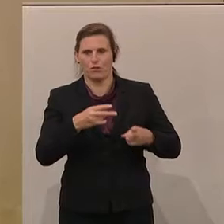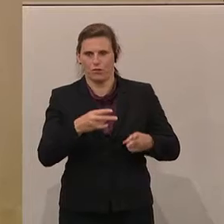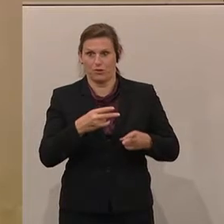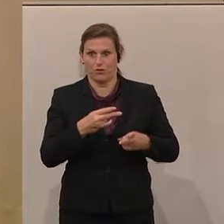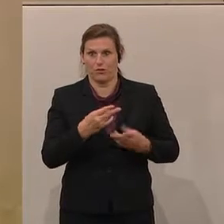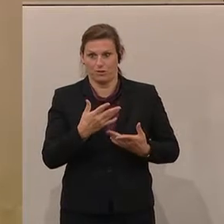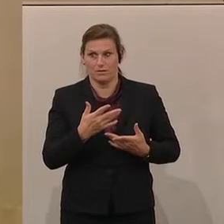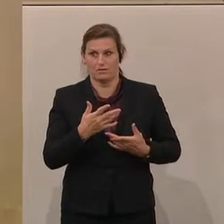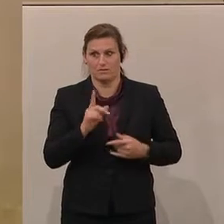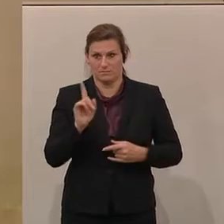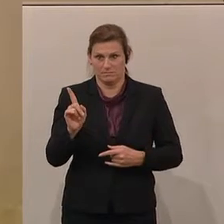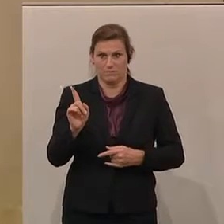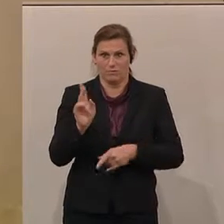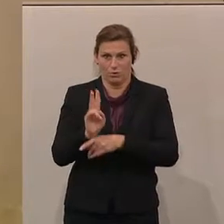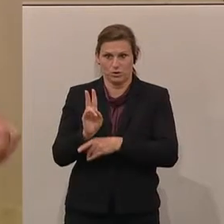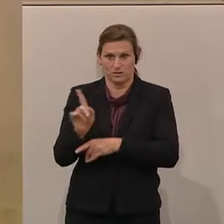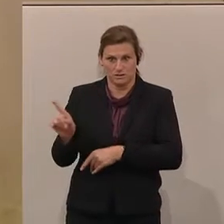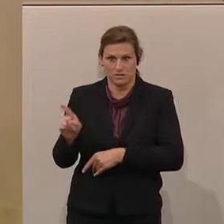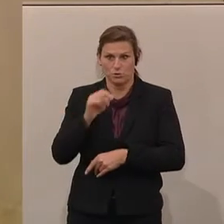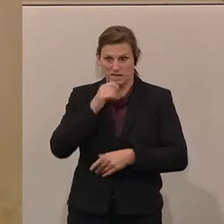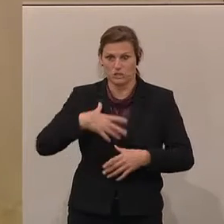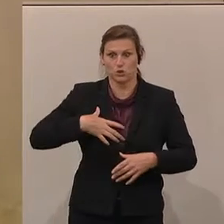zornig, meine Damen und Herren.